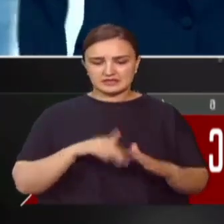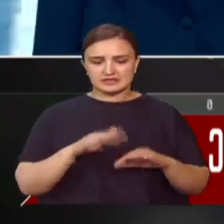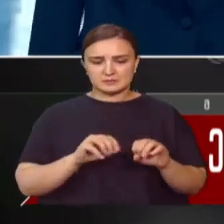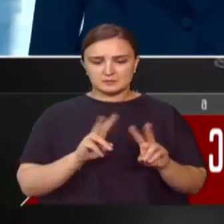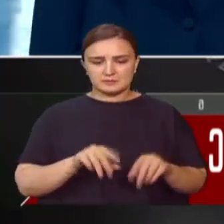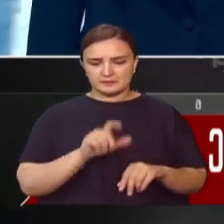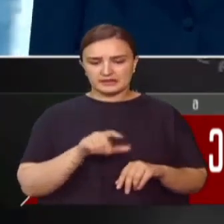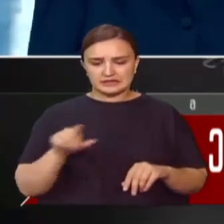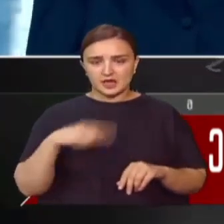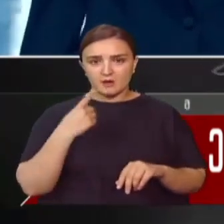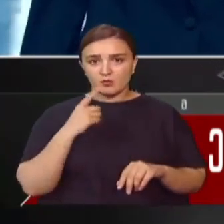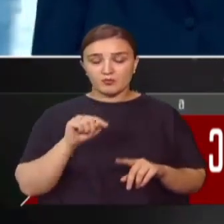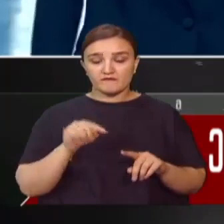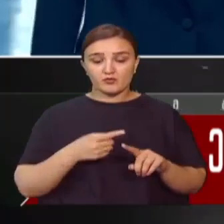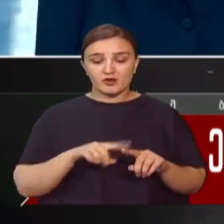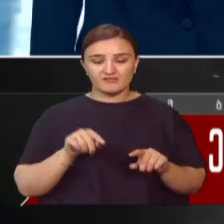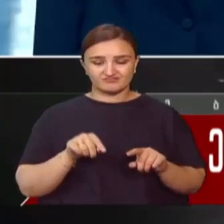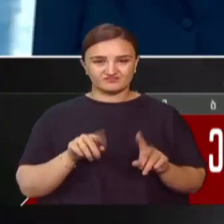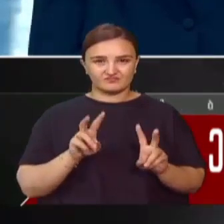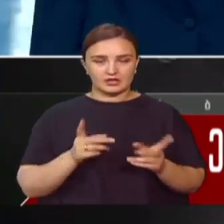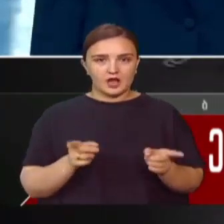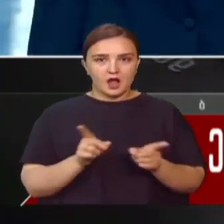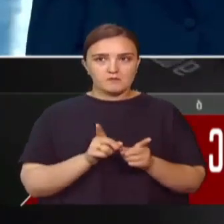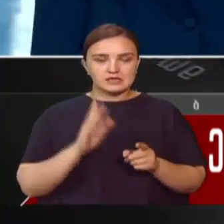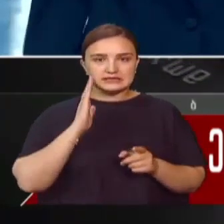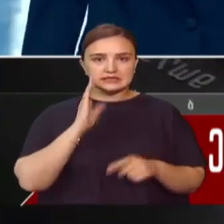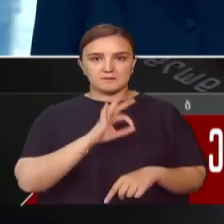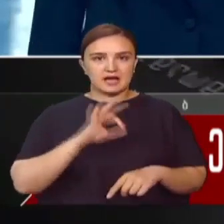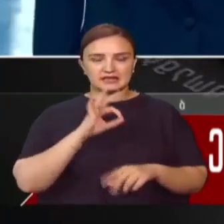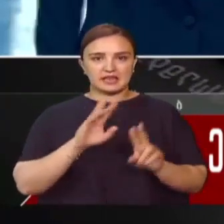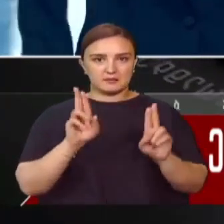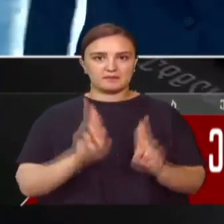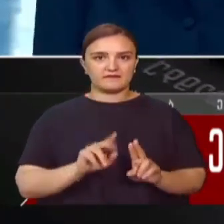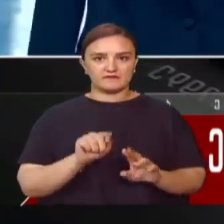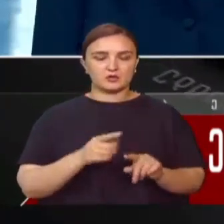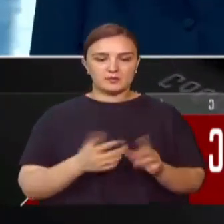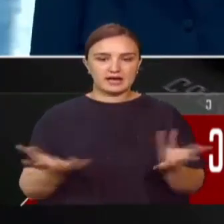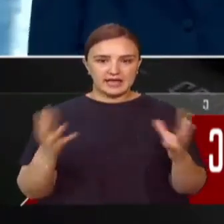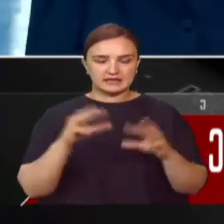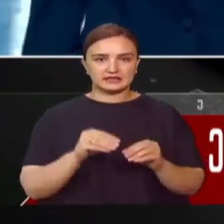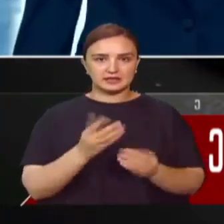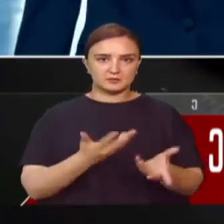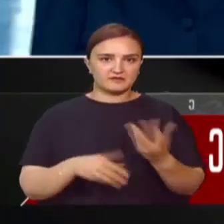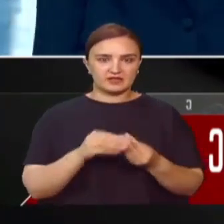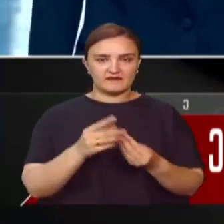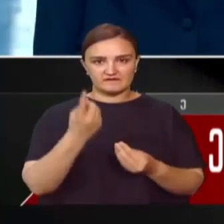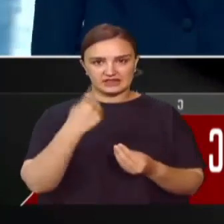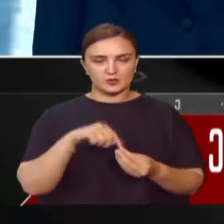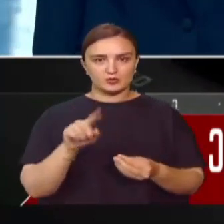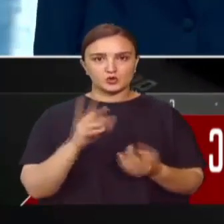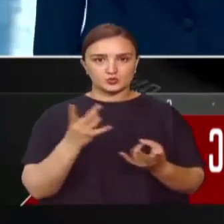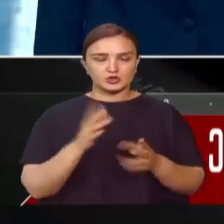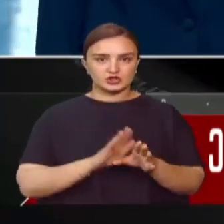სპეციალისტები აღნიშნავენ, რომ ნორმატიული აქტი არის ერთგვარი სამართლებრივი ჩარჩო, რომელიც გააერთიანებს ყველა იმ ვალდებულებას, რომელიც